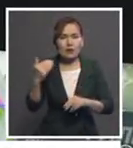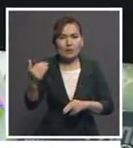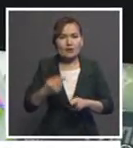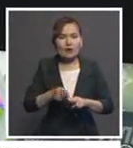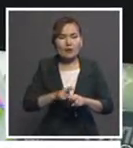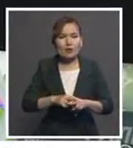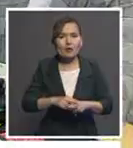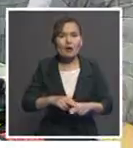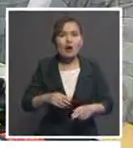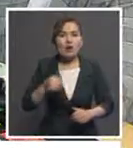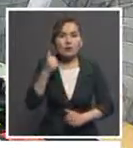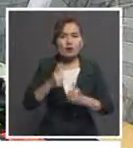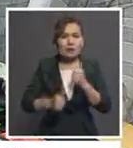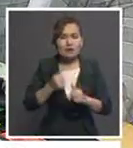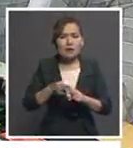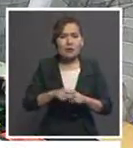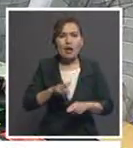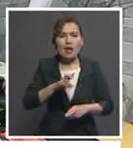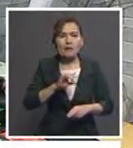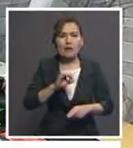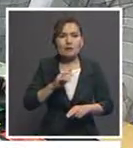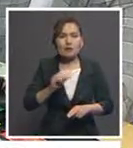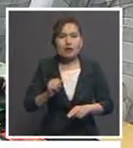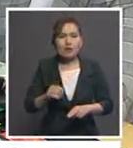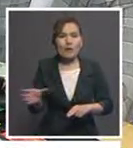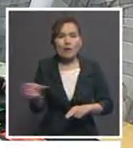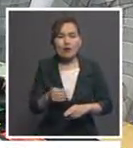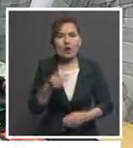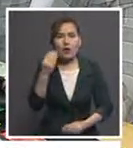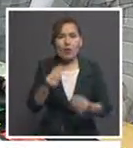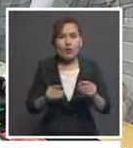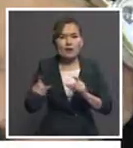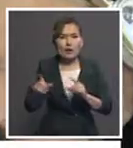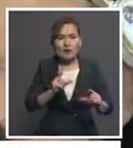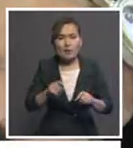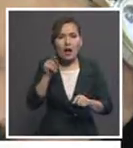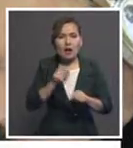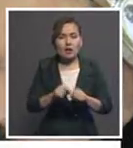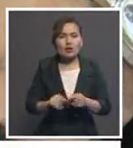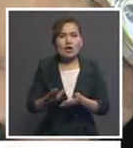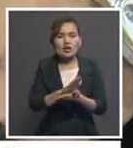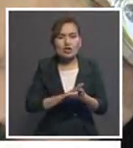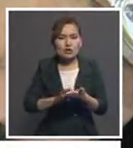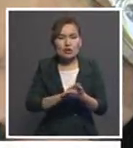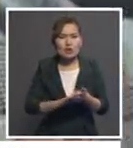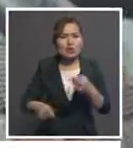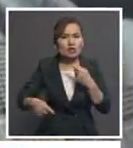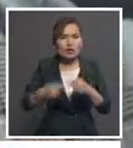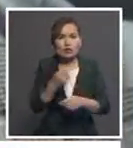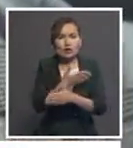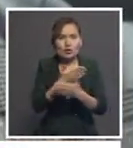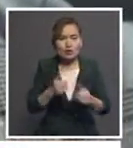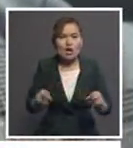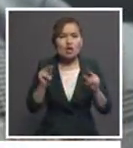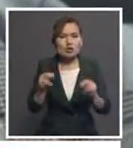федерация өкілдері Уругвайда өткен чемпионат кезіндегі Бибісараның барлық ойынын қайта қарап, оның ешбір айлы әрекетсіз таза